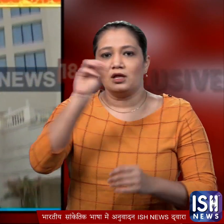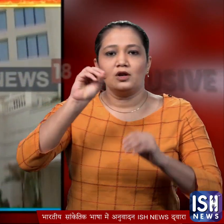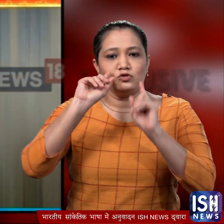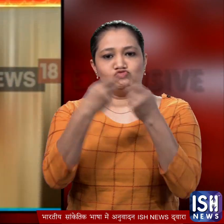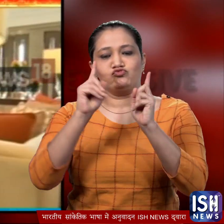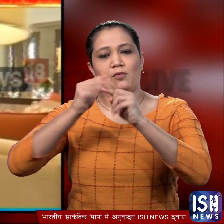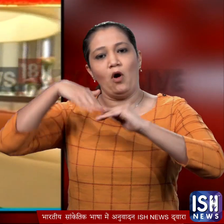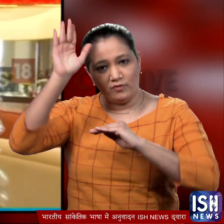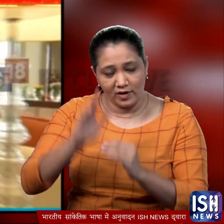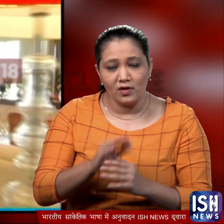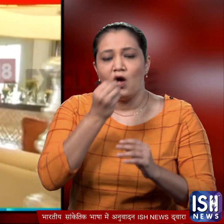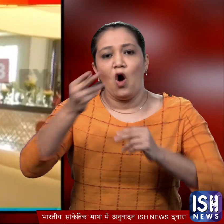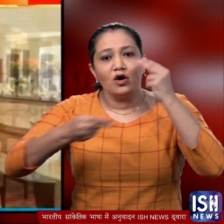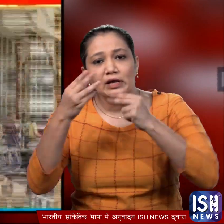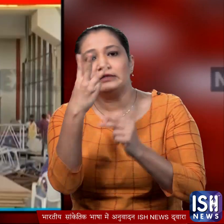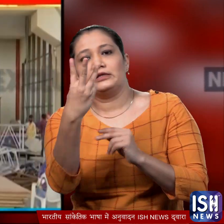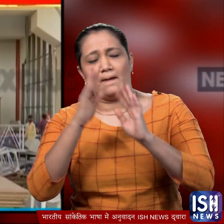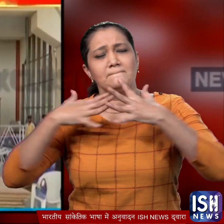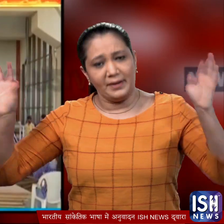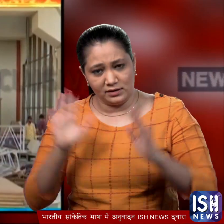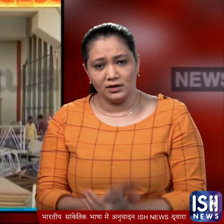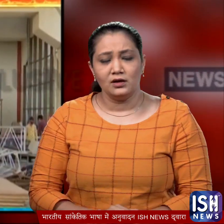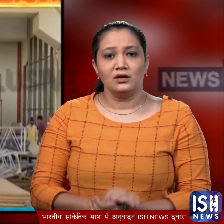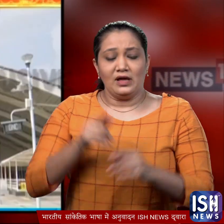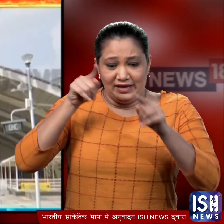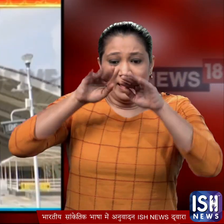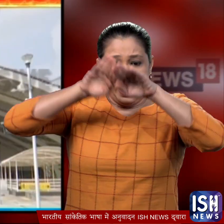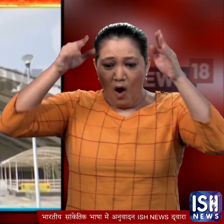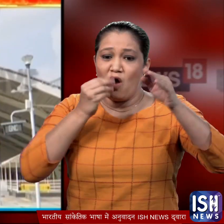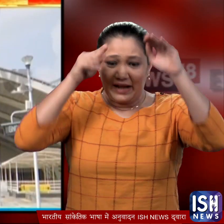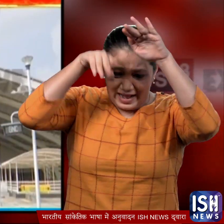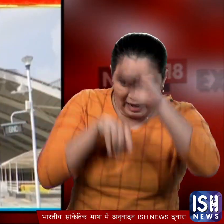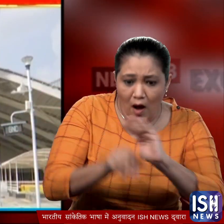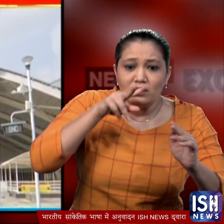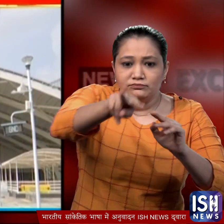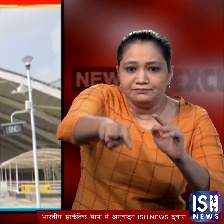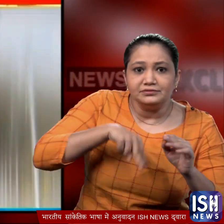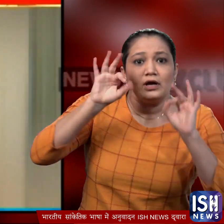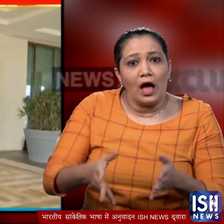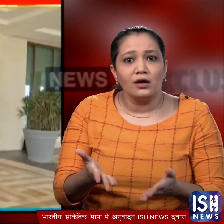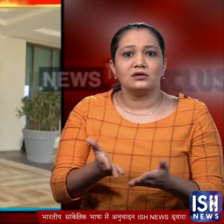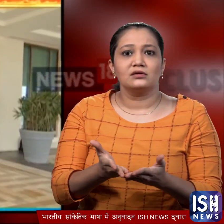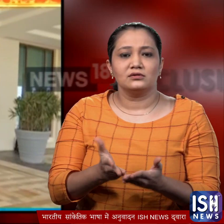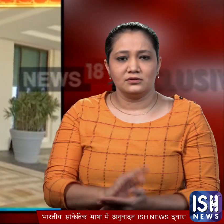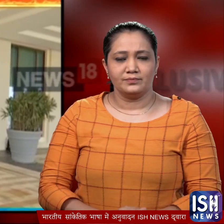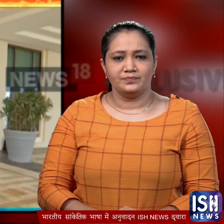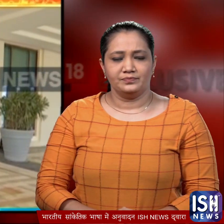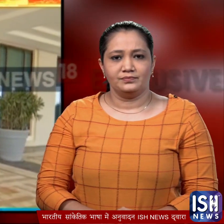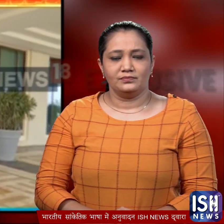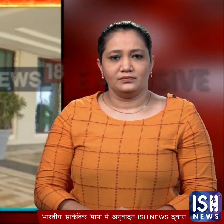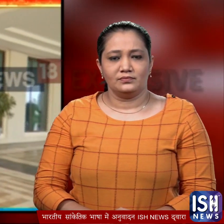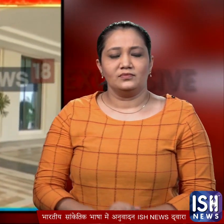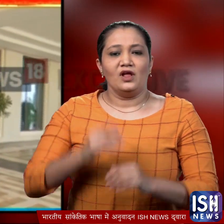ज्यादा कमरे और 3 बड़े रेस्टोरेंट भी बनाए गए हैं। खास बात यह कि इस होटल के नीचे ट्रेनें चलेंगी, क्योंकि ये पटरियों पर ही बना है। ये 5 सितारा